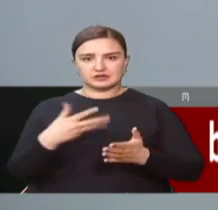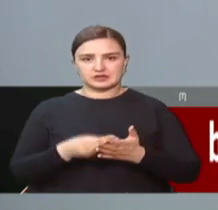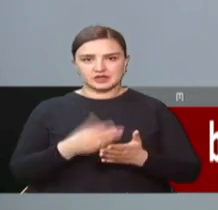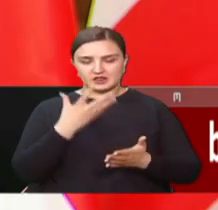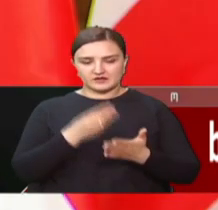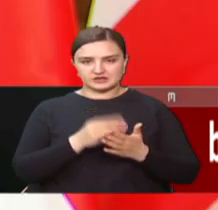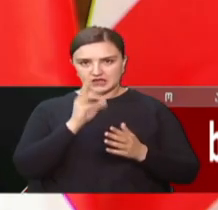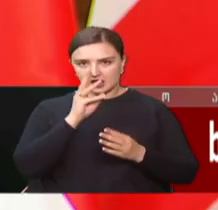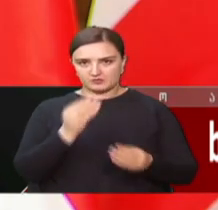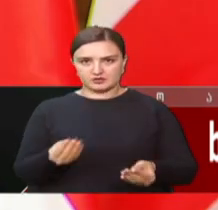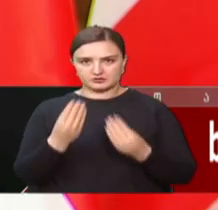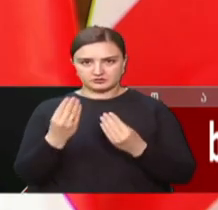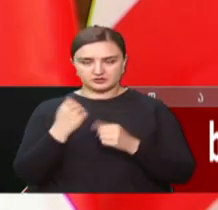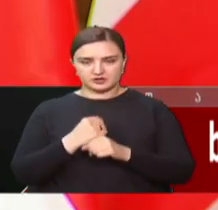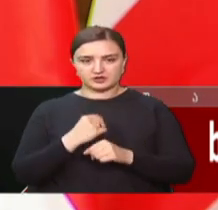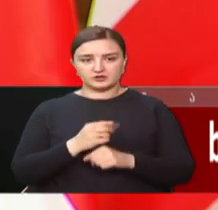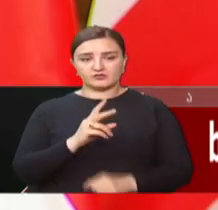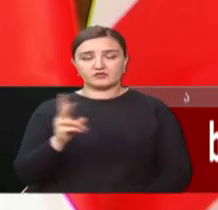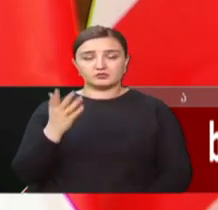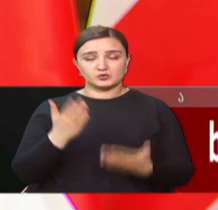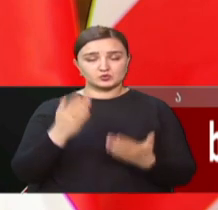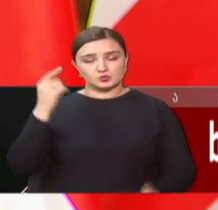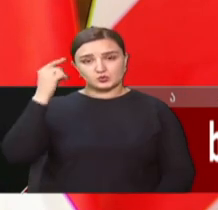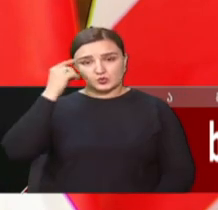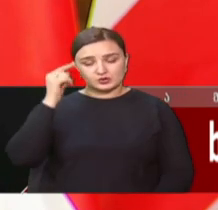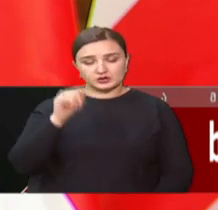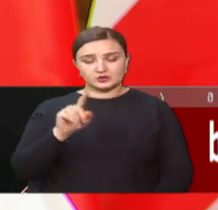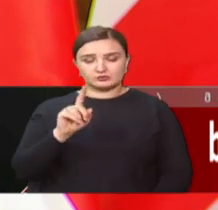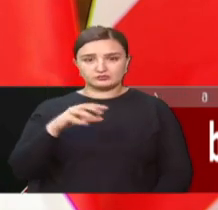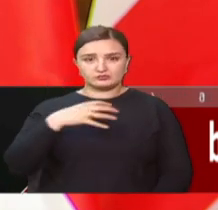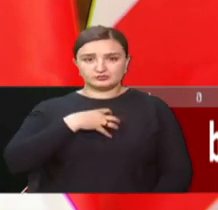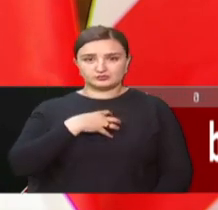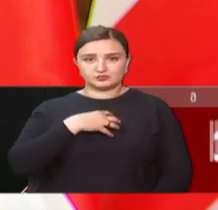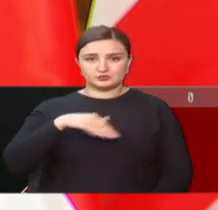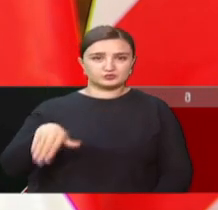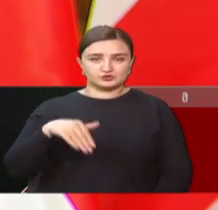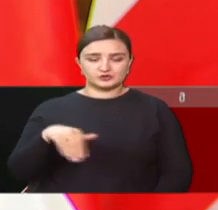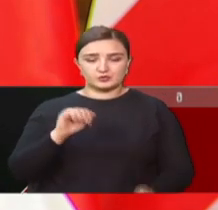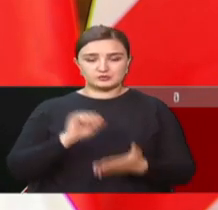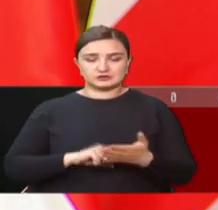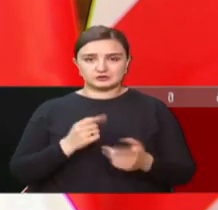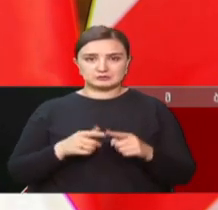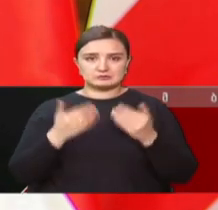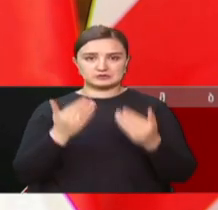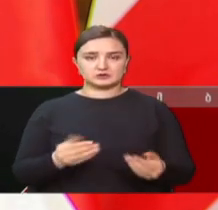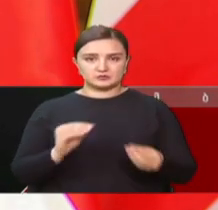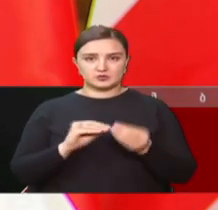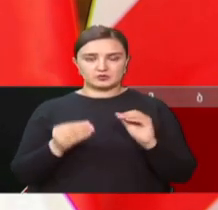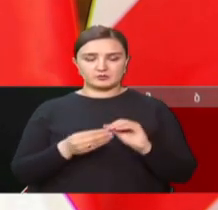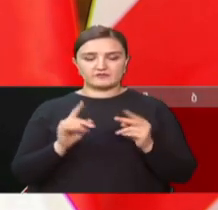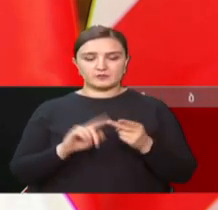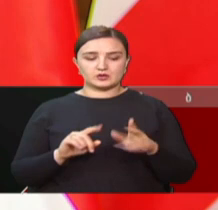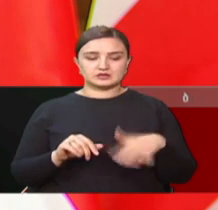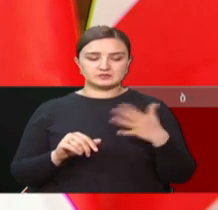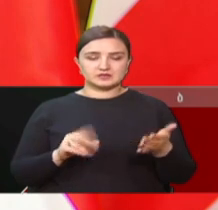დაიხელფასეს თავები თუ ვინმეს გონია რომ ეს თავისთავად უმნიშვნელო ფაქტორია ეს მისი პრობლემაა მეორეს მხრივ